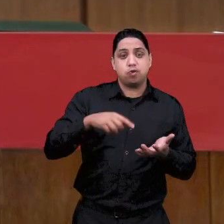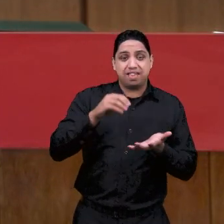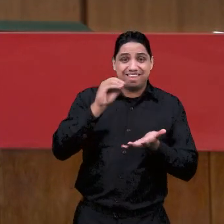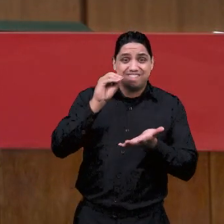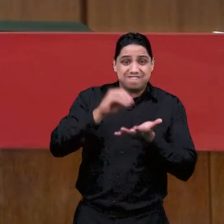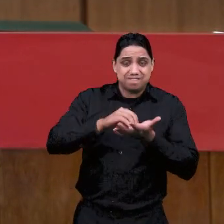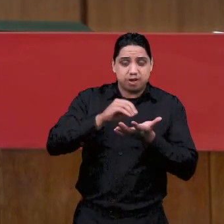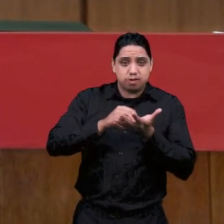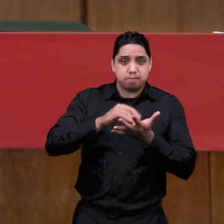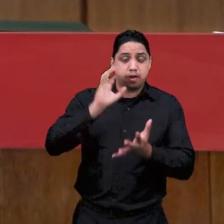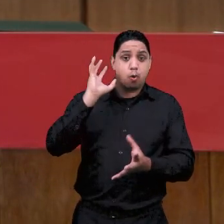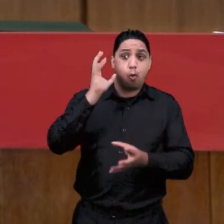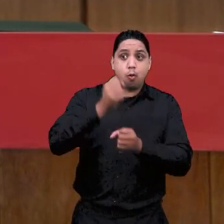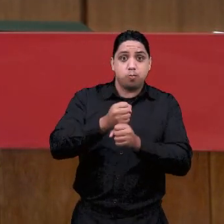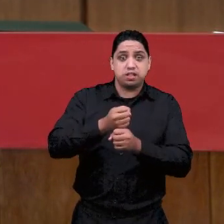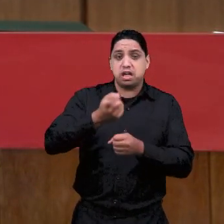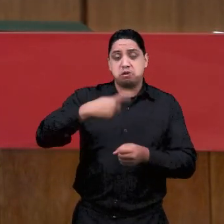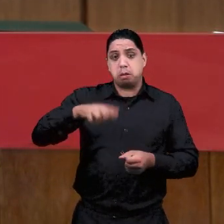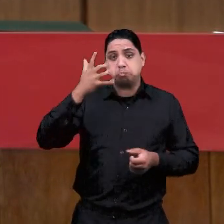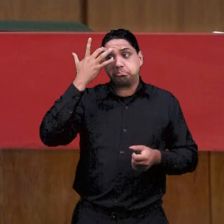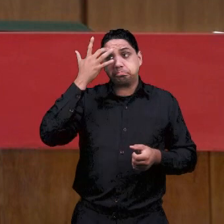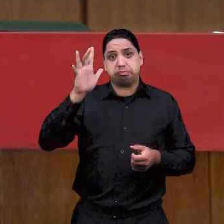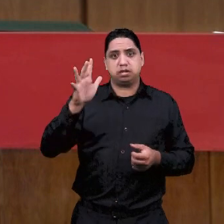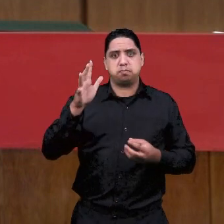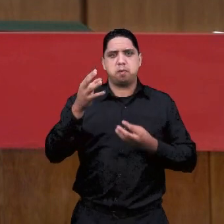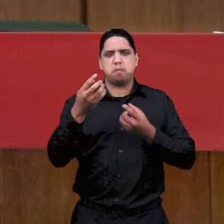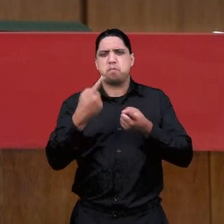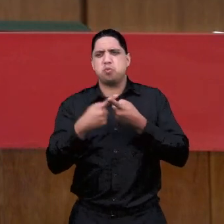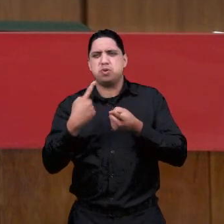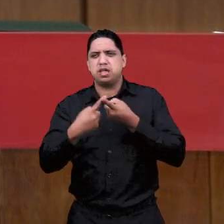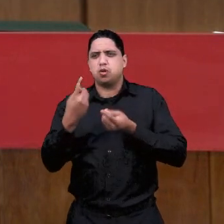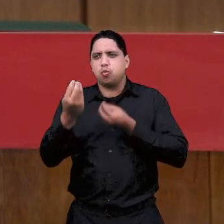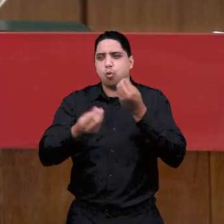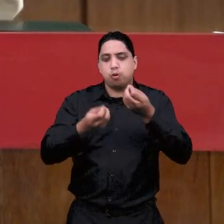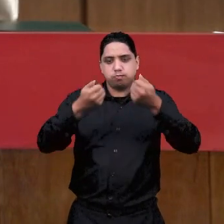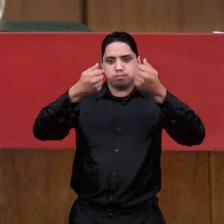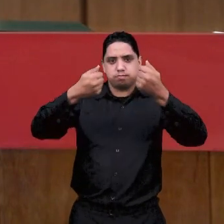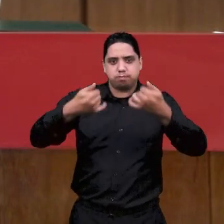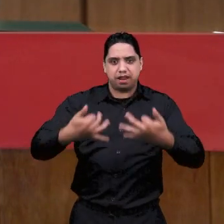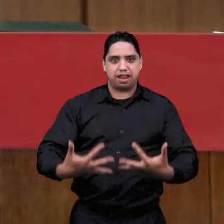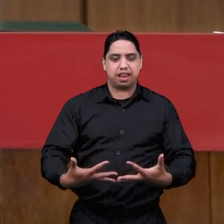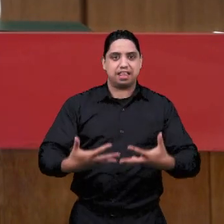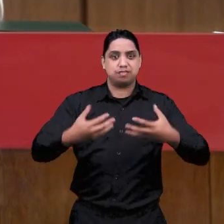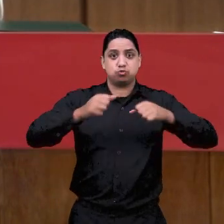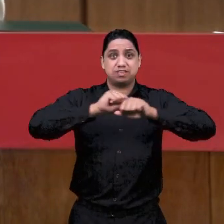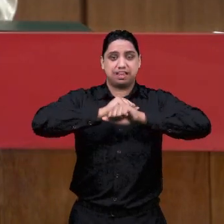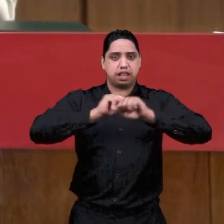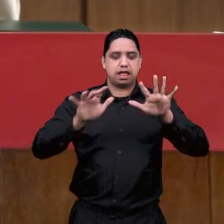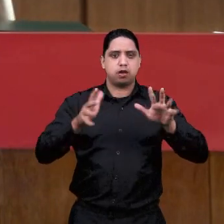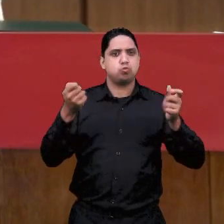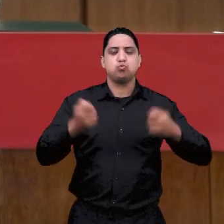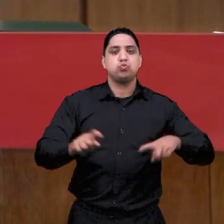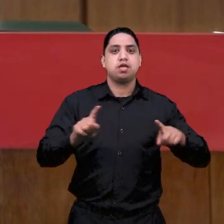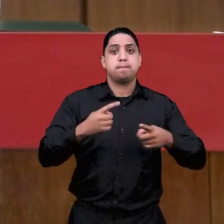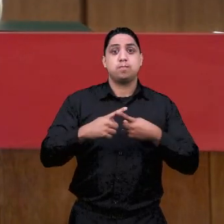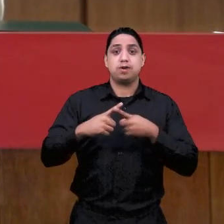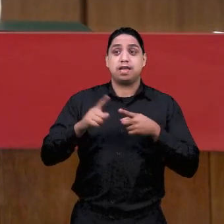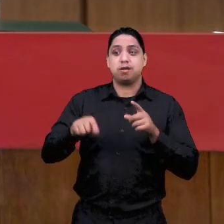que les gens n'arrivent pas à découvrir et qui est de plus grande importance pour la